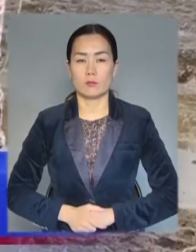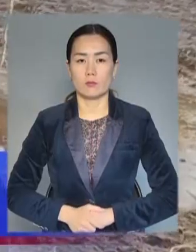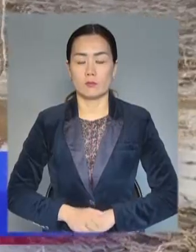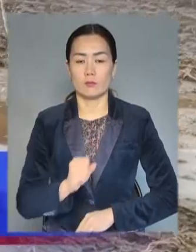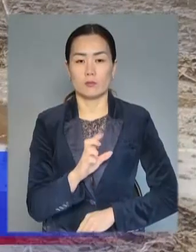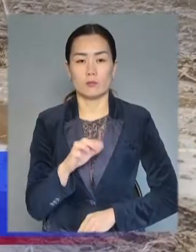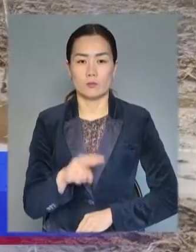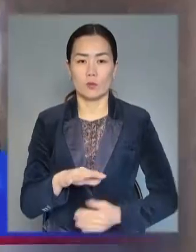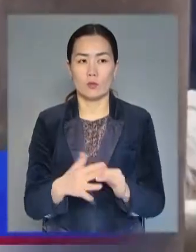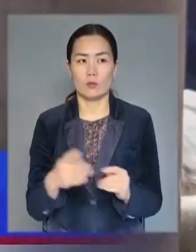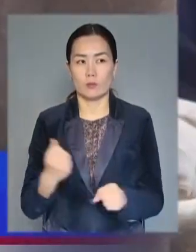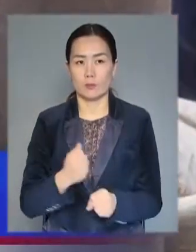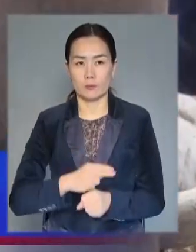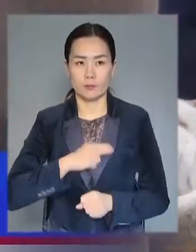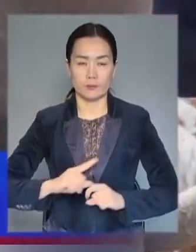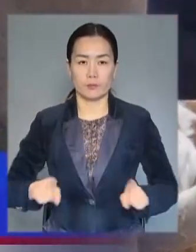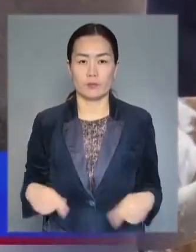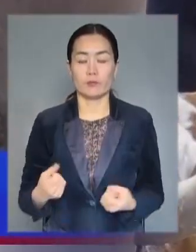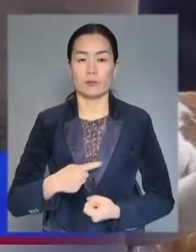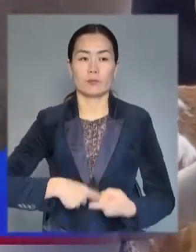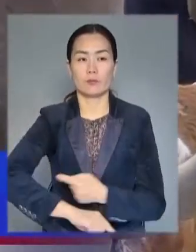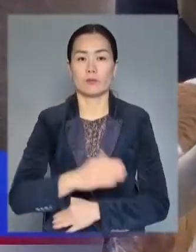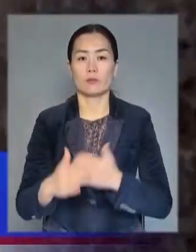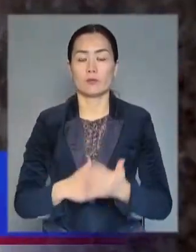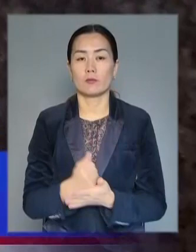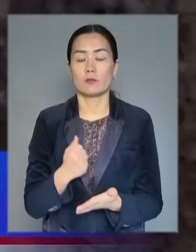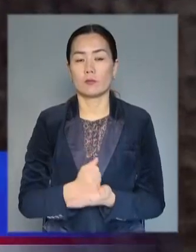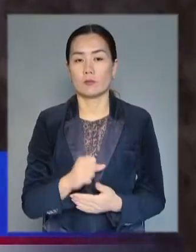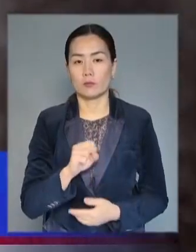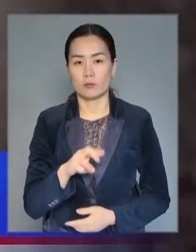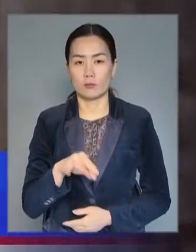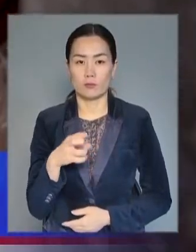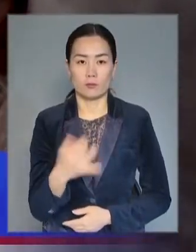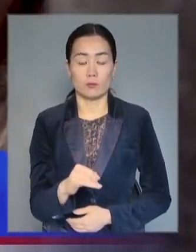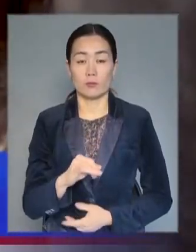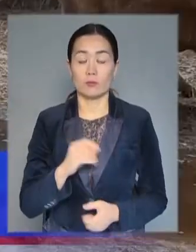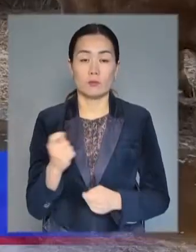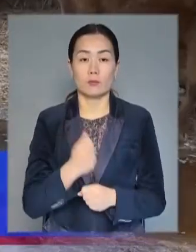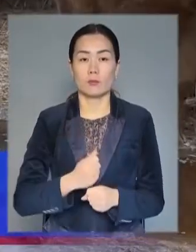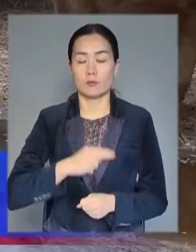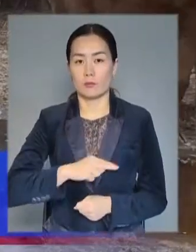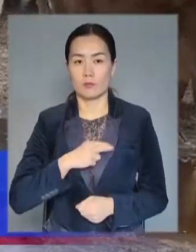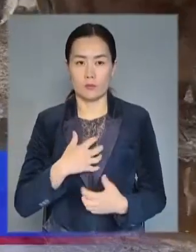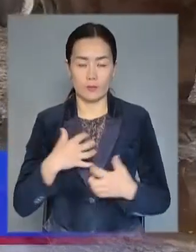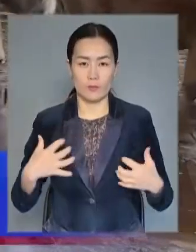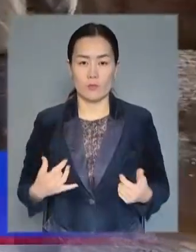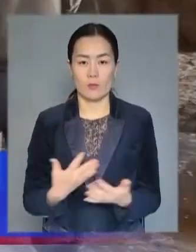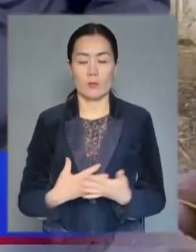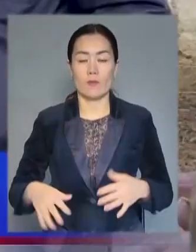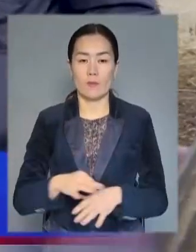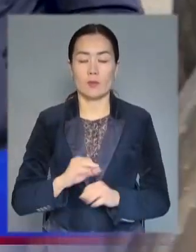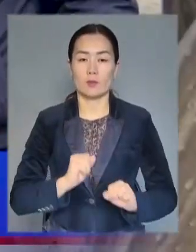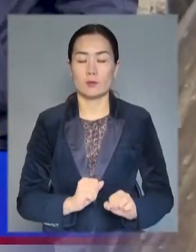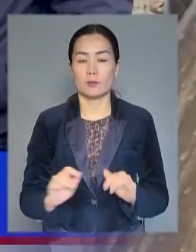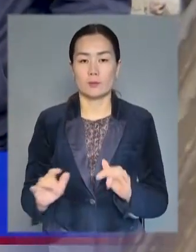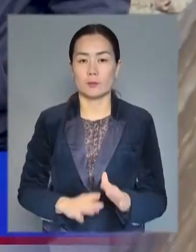Есбол ауылдық округінде мал шаруашылығын дамытып, ата кәсіпті жалғастырып келе жатқан Төленбай Аманбаев құрған шаруа қожалықта төрттілікті түрлі аурулардан алдын